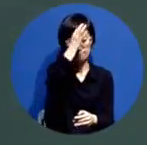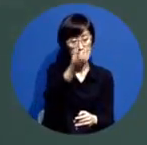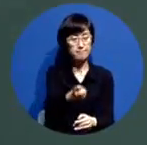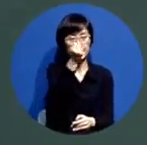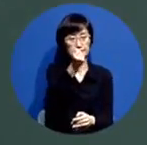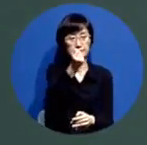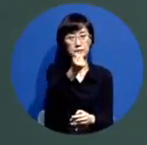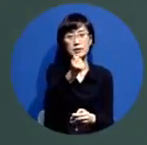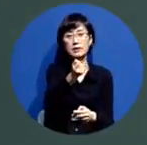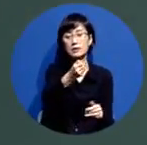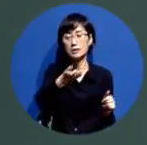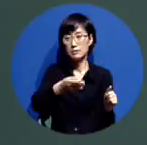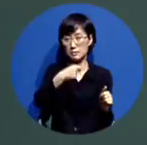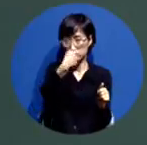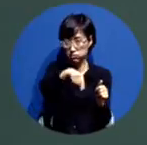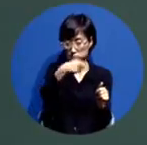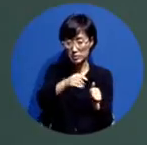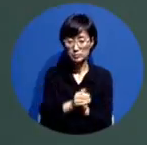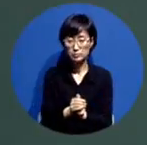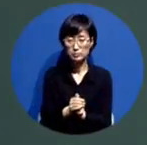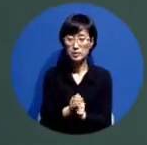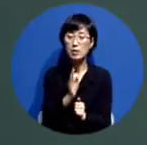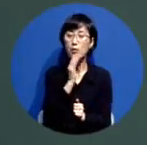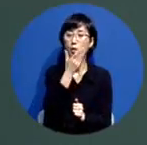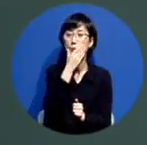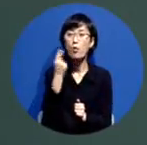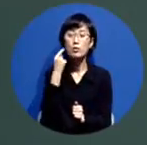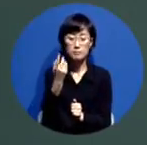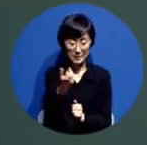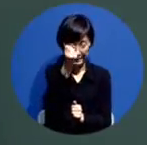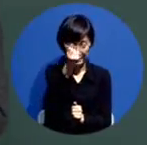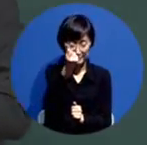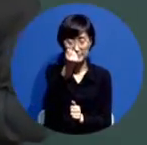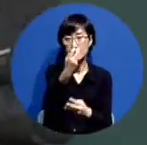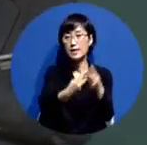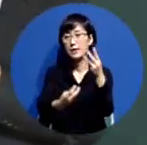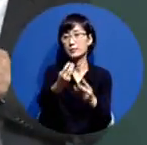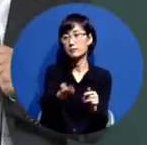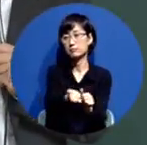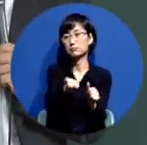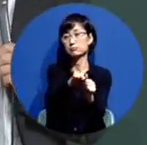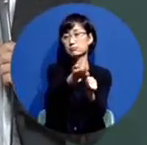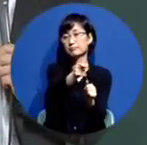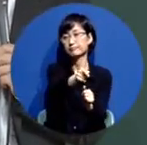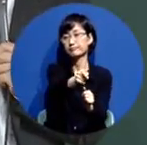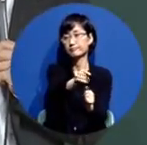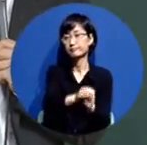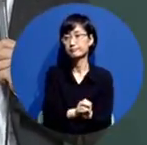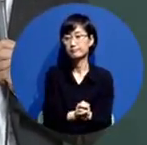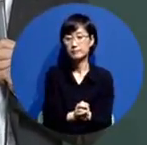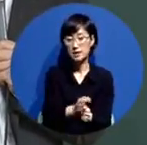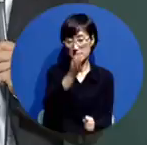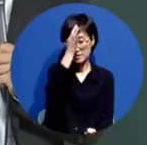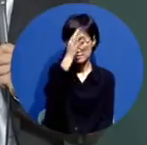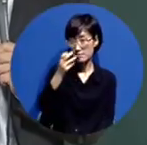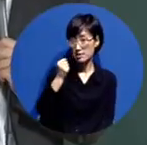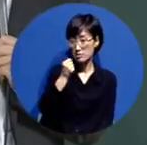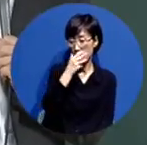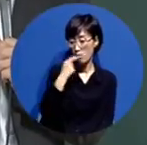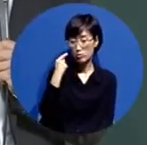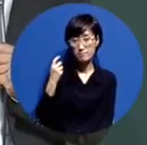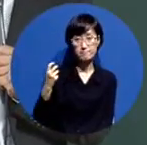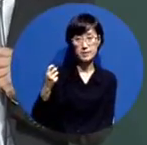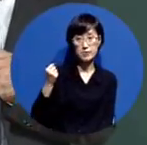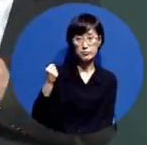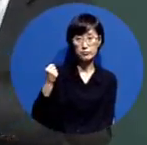首先要成为这个有实力的 remnant. 그리고 복음 가진 렘넌트로. 然后是拥有福音的 remnant. 그래야 렘넌트도 살고 렘넌트가 만나는 많은 사람들이